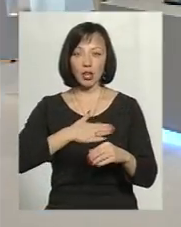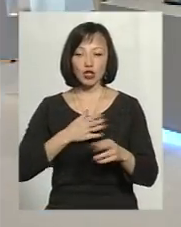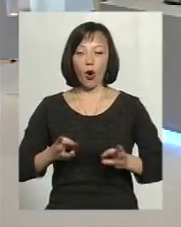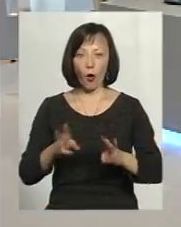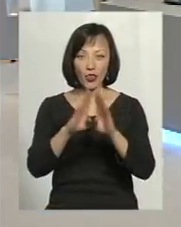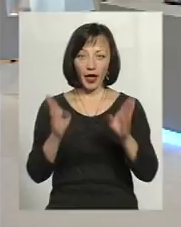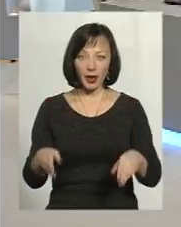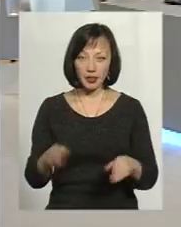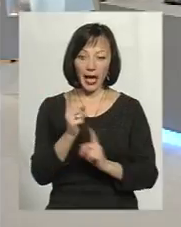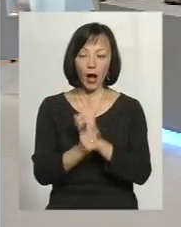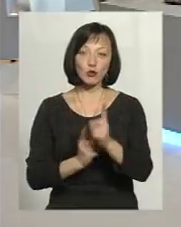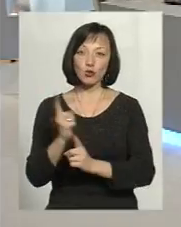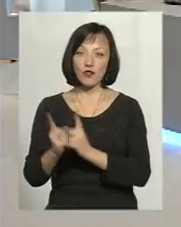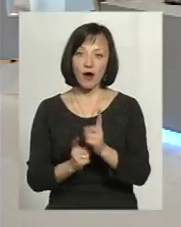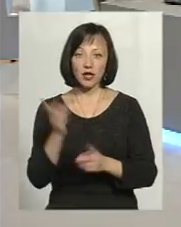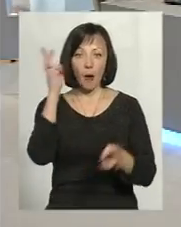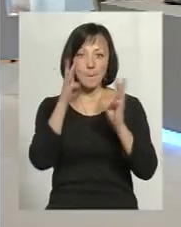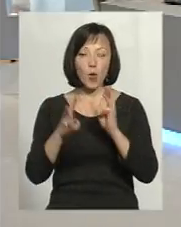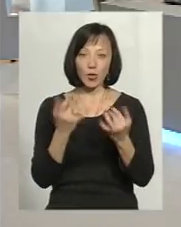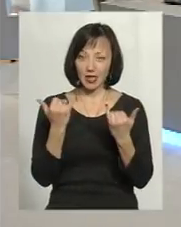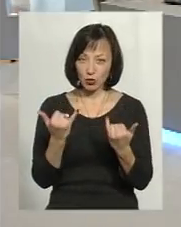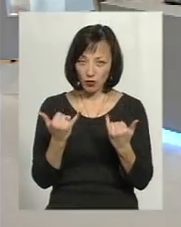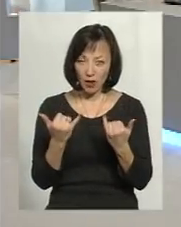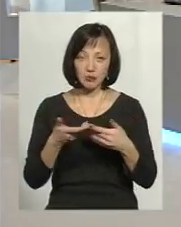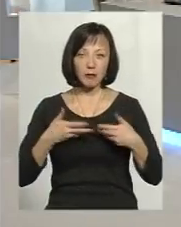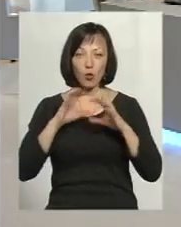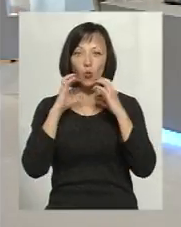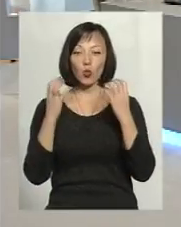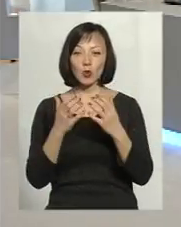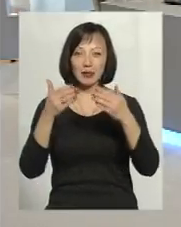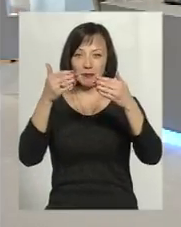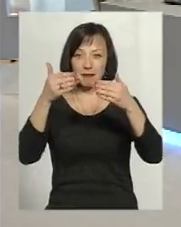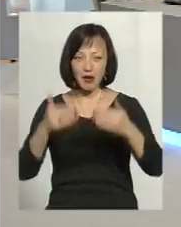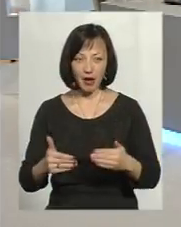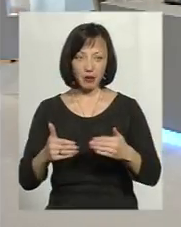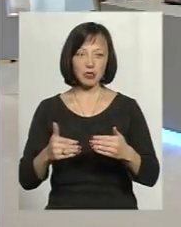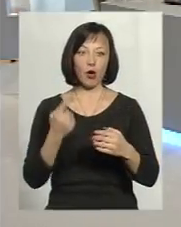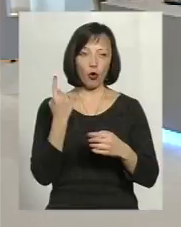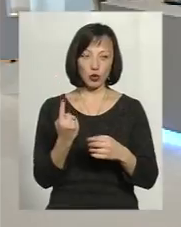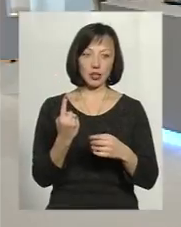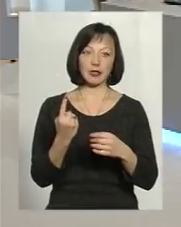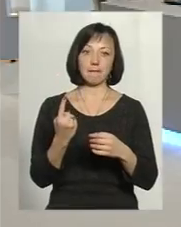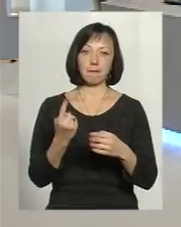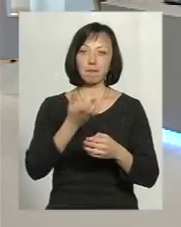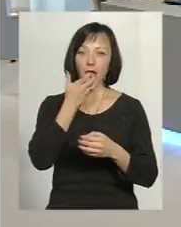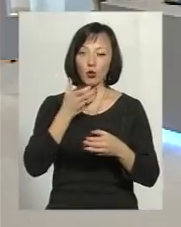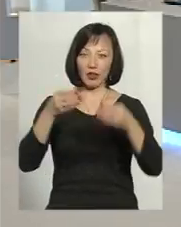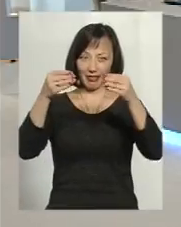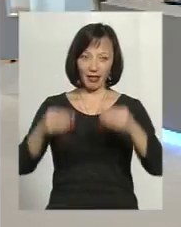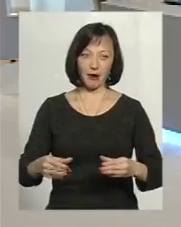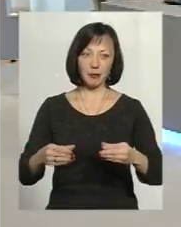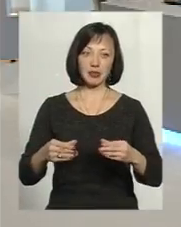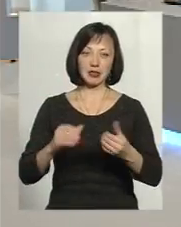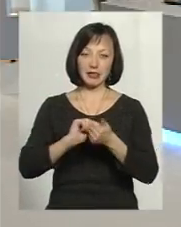котельні реконструювати, модернізувати. Ми утепляємося. Один з утеплених будинків, повністю